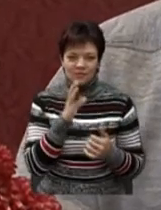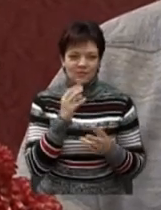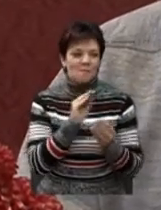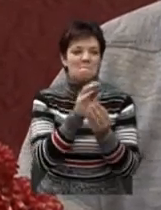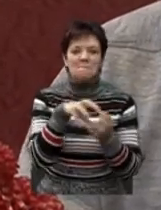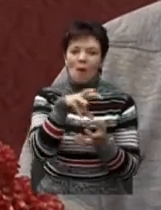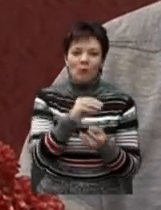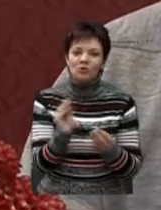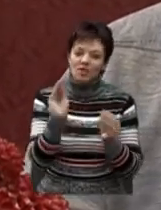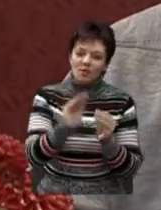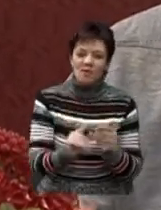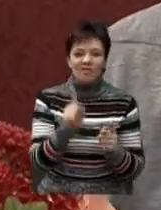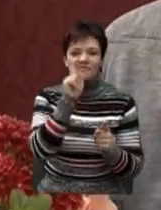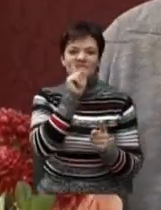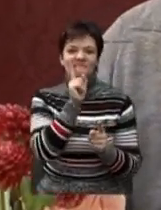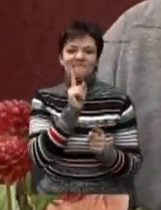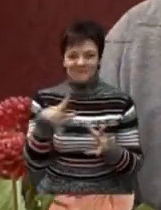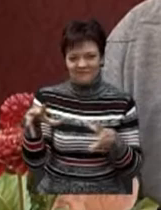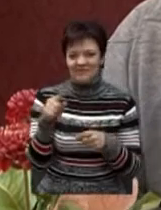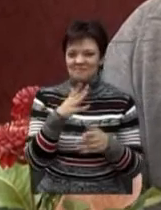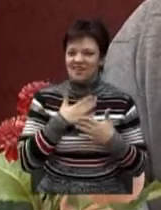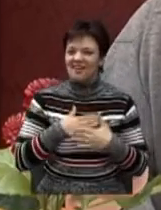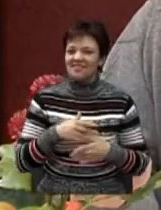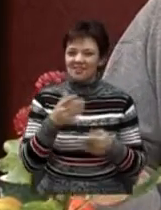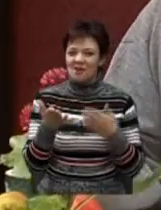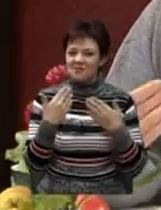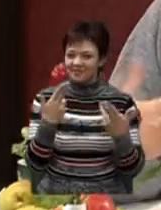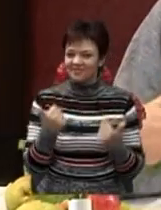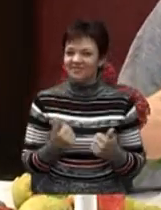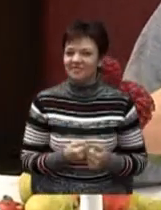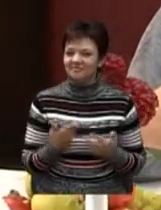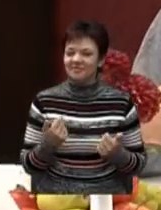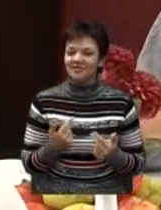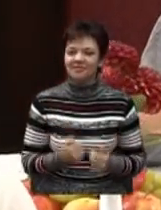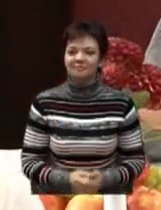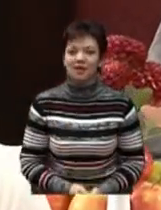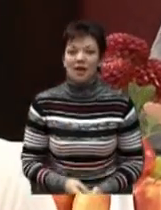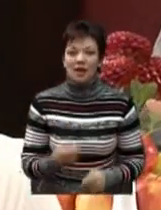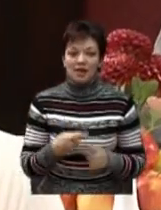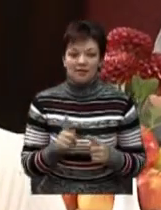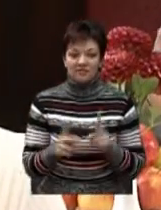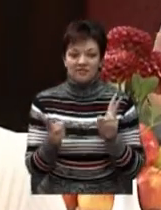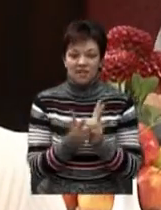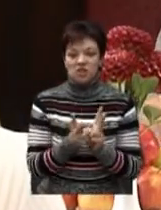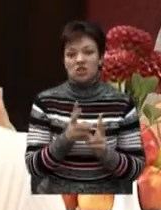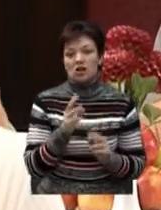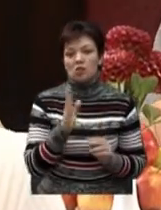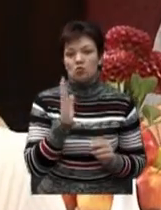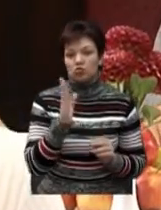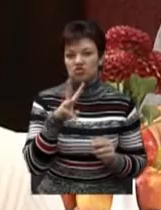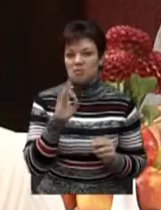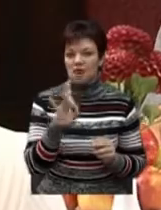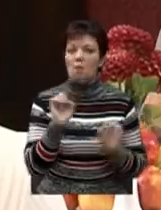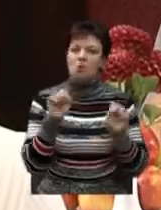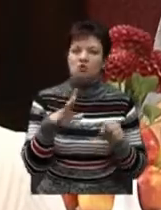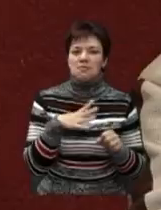положили, на проблемы, которые интересуют старшего поколения, с кандидатом в мэры Харькова. Так? О чем